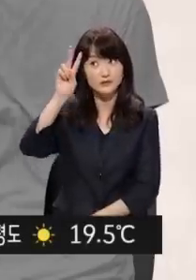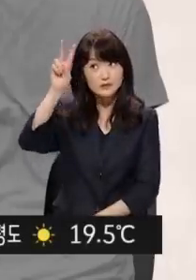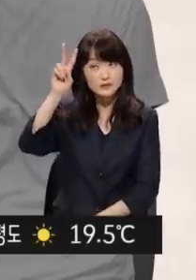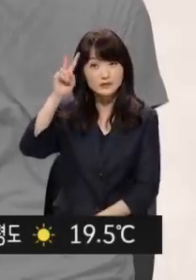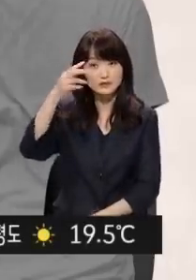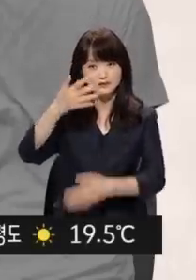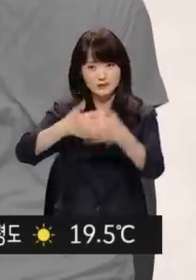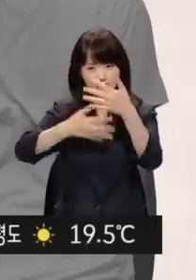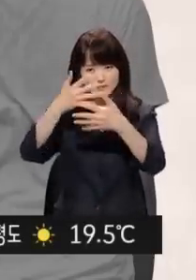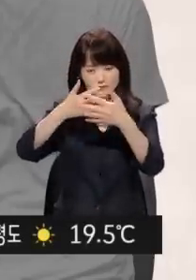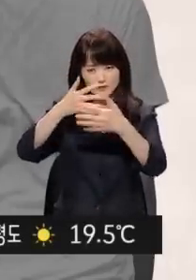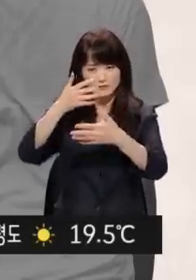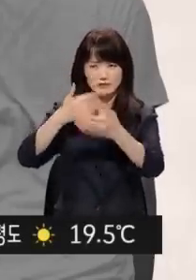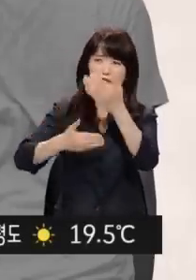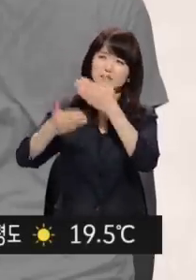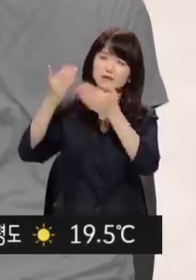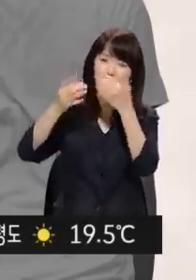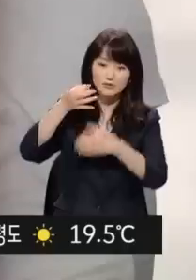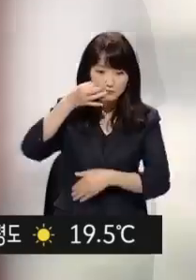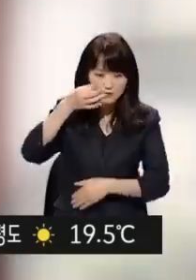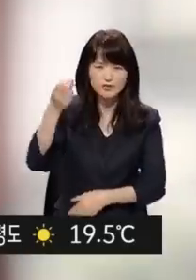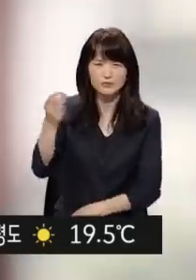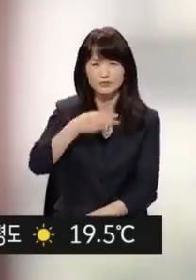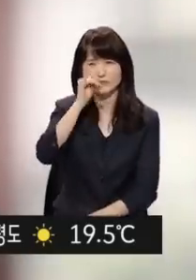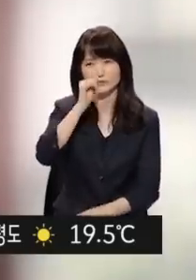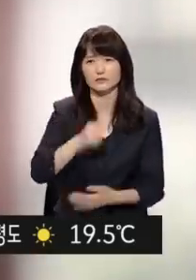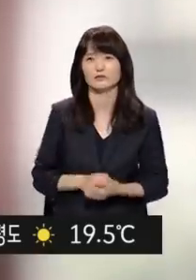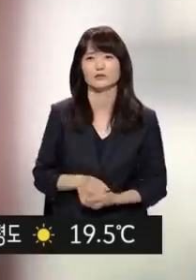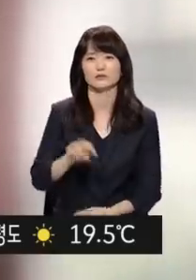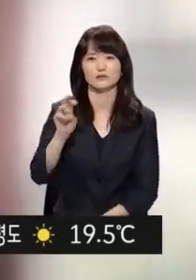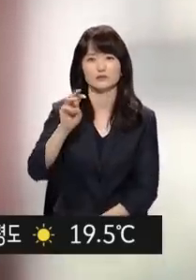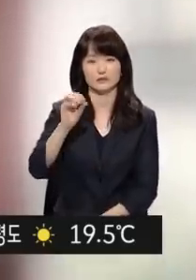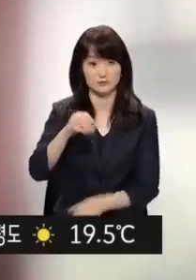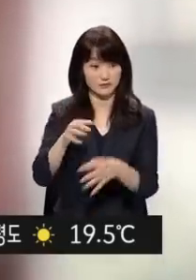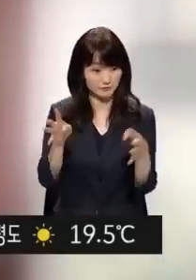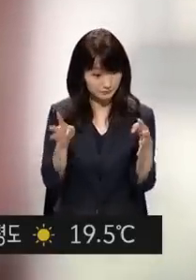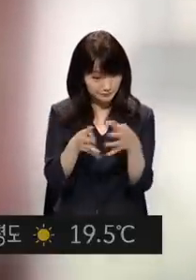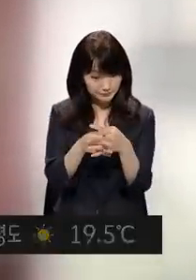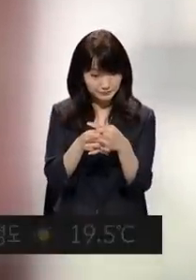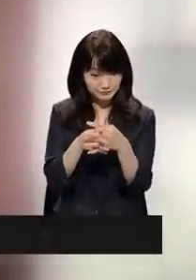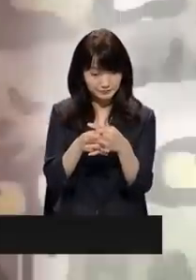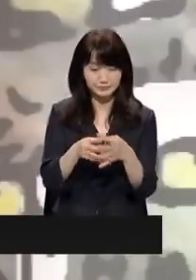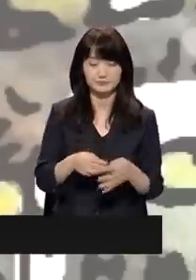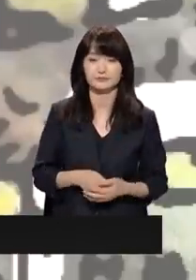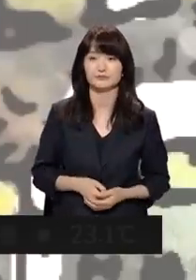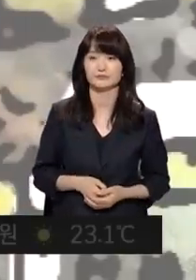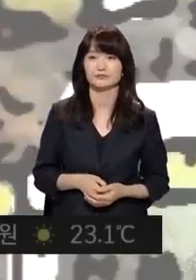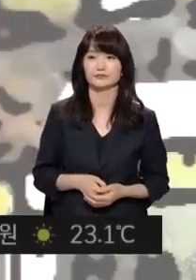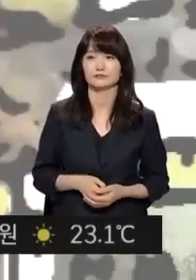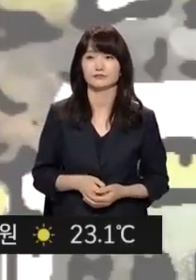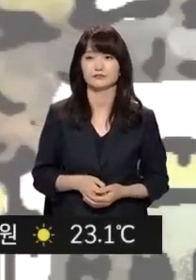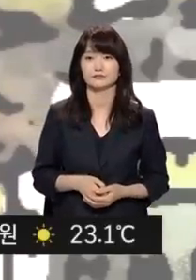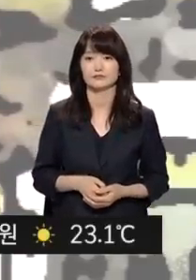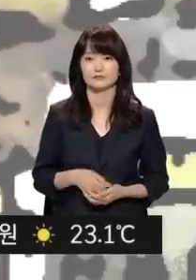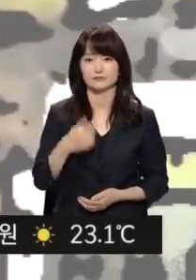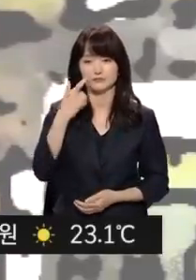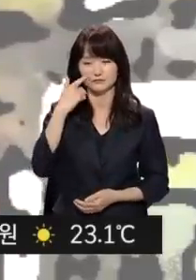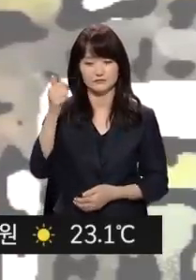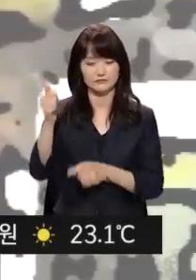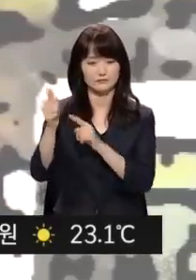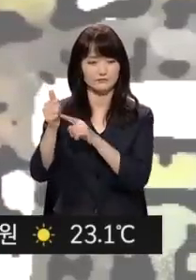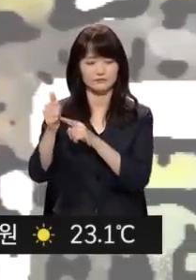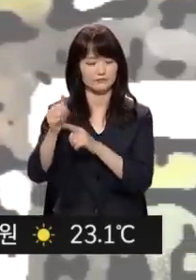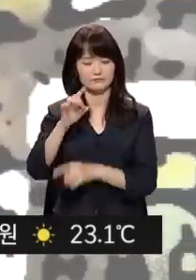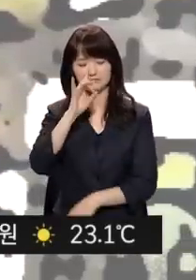그 전에 또 있을 수도 있어요 하지만 30만원 정도의 합의를 하시죠라고 했더니 아이 아버지 아 그거